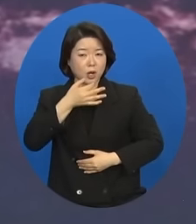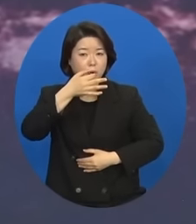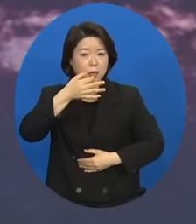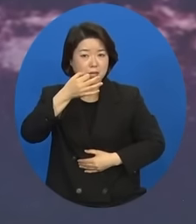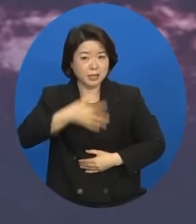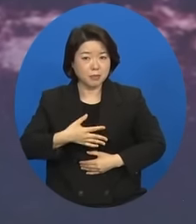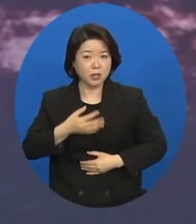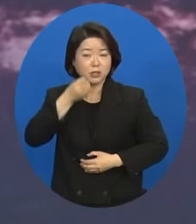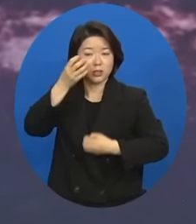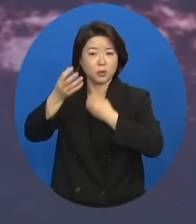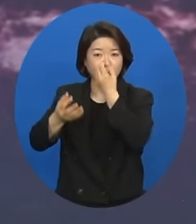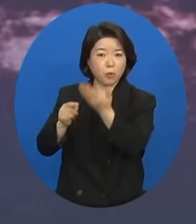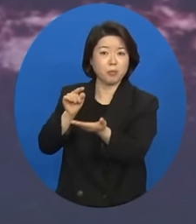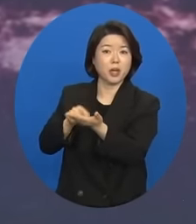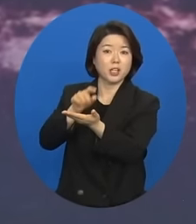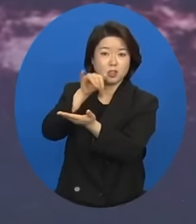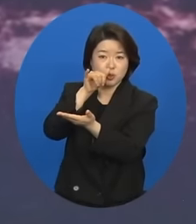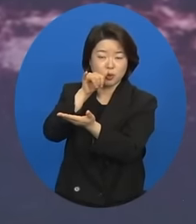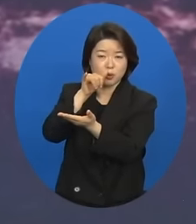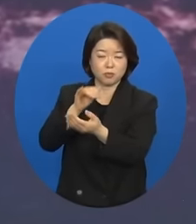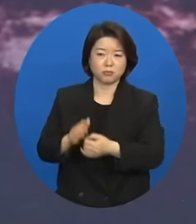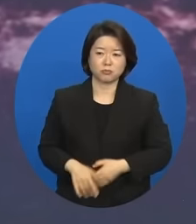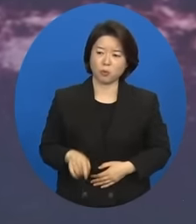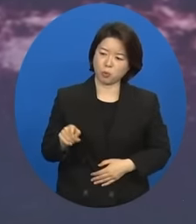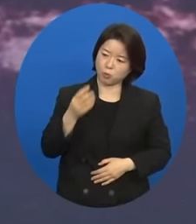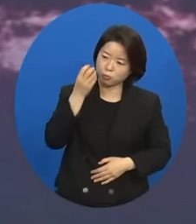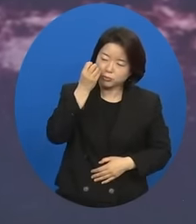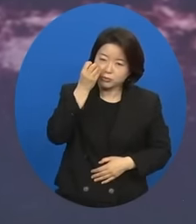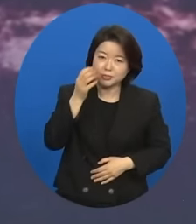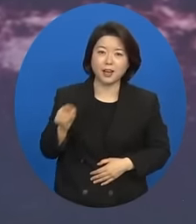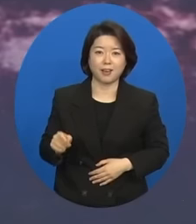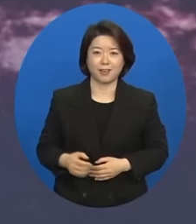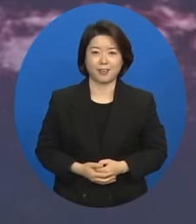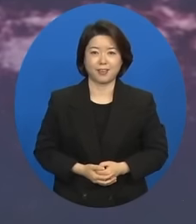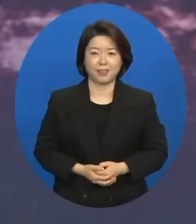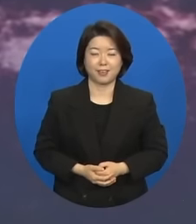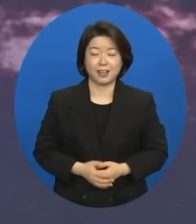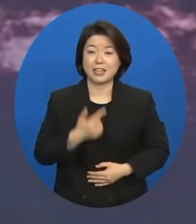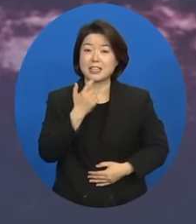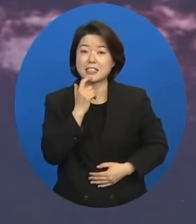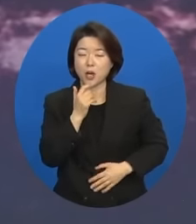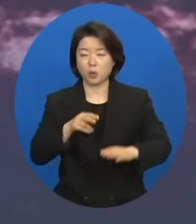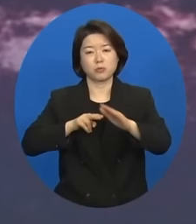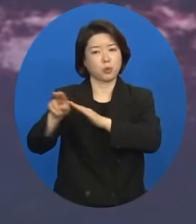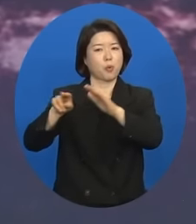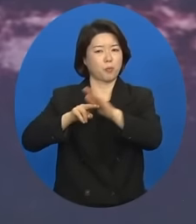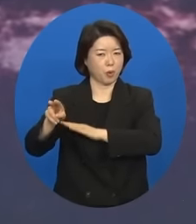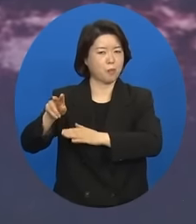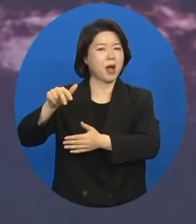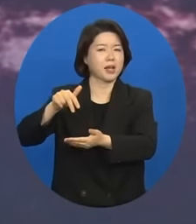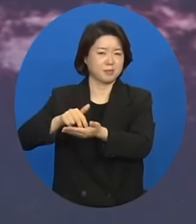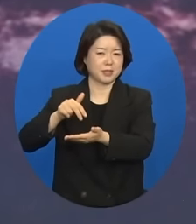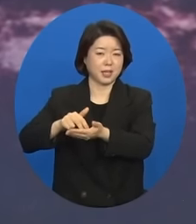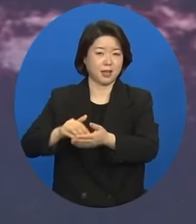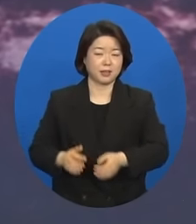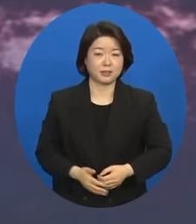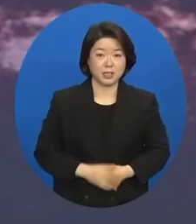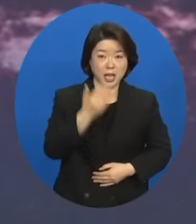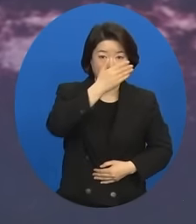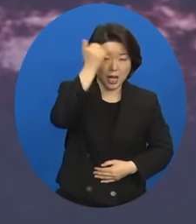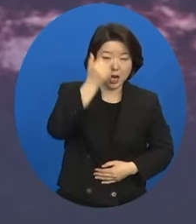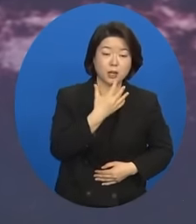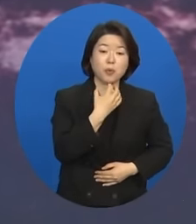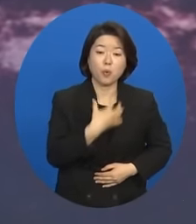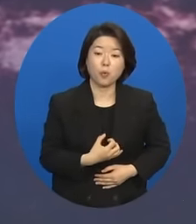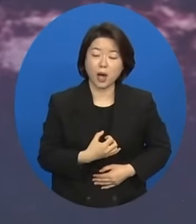우리는 보여진다는 거예요 이것이 굉장히 이상한 것입니다 그는 도망자 신세가 돼요 할아버지 아브라함이 이